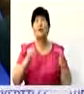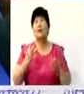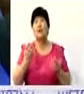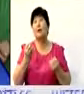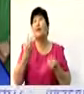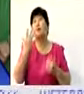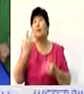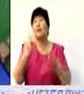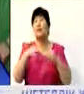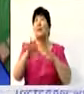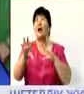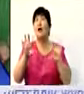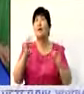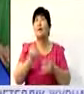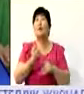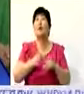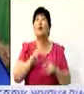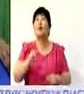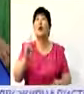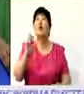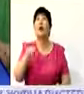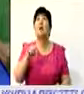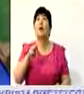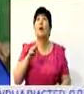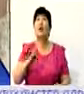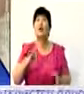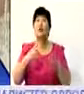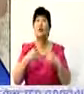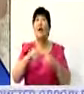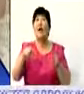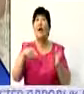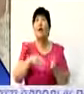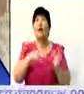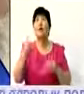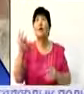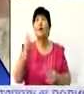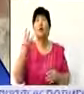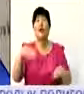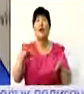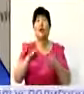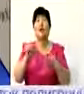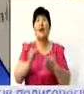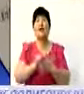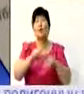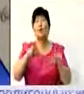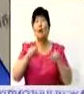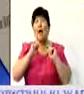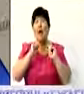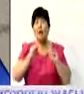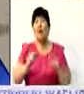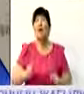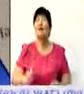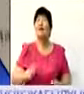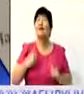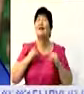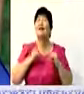жанұя іріктеліп алынды. Солардың ішінде Байдәулетовтер отбасы қалалық кезеңнің 3-ші дәрежелі дипломымен марапатталып, мерейі